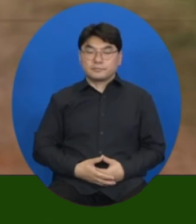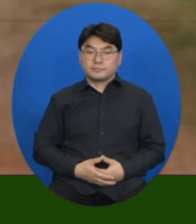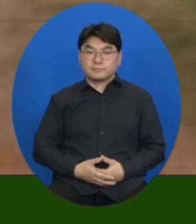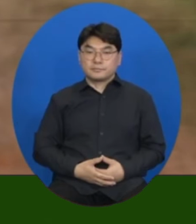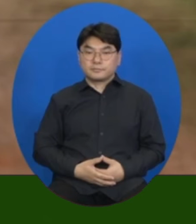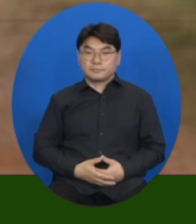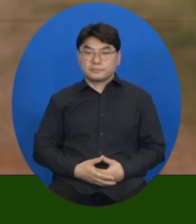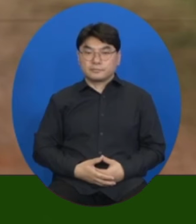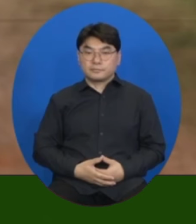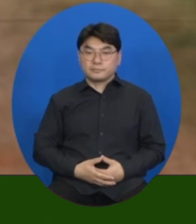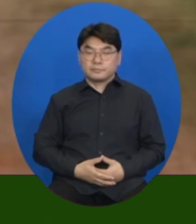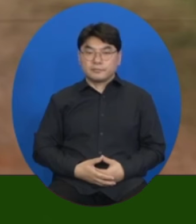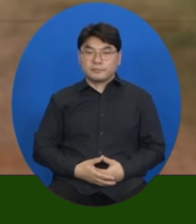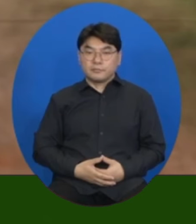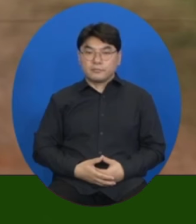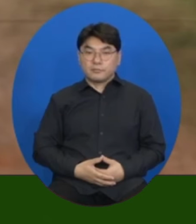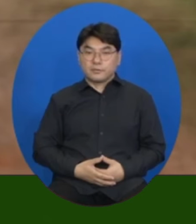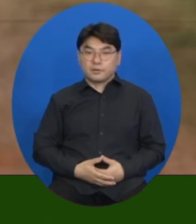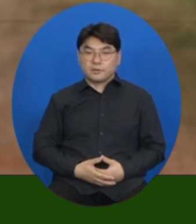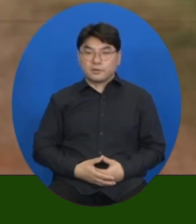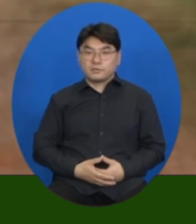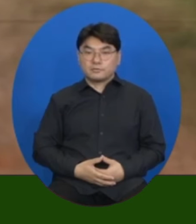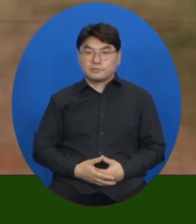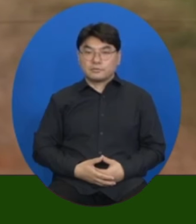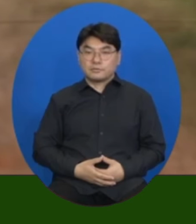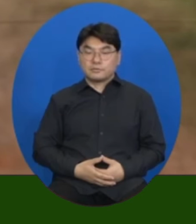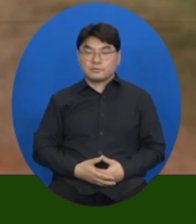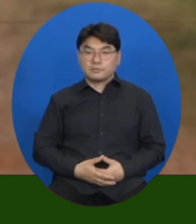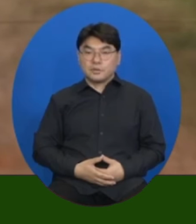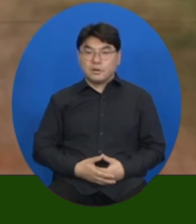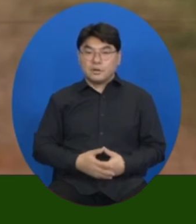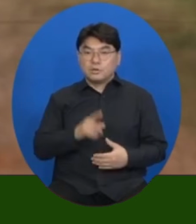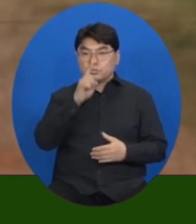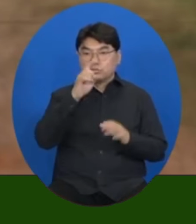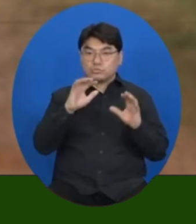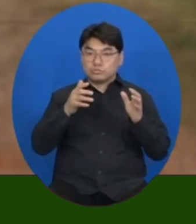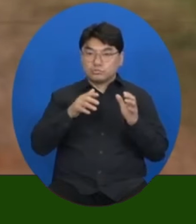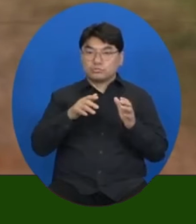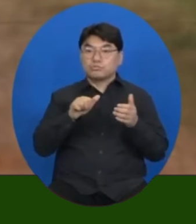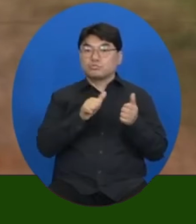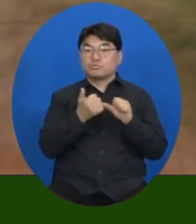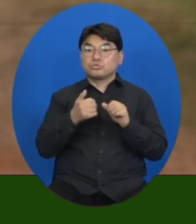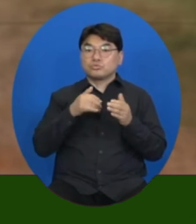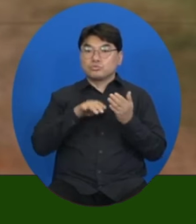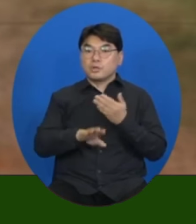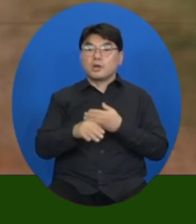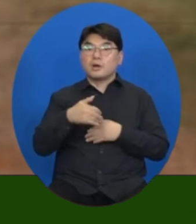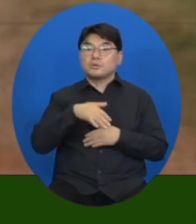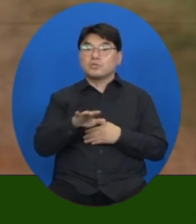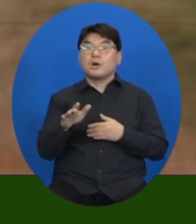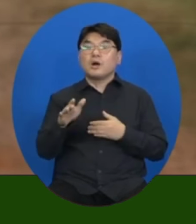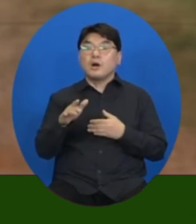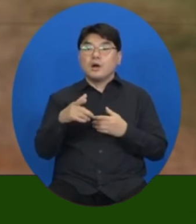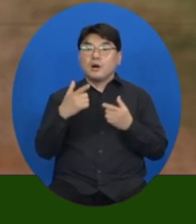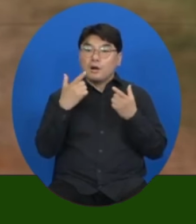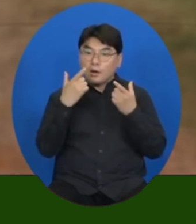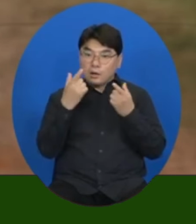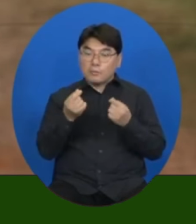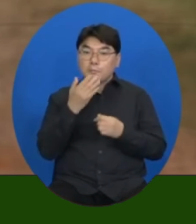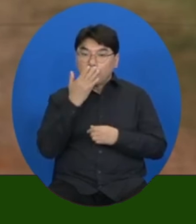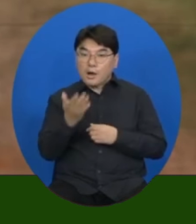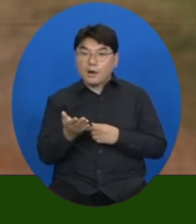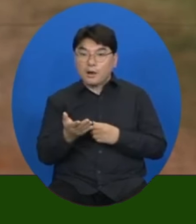겁니다 근데 마치 천국의 가져갈 것마냥 자기 온 인생 거기에만